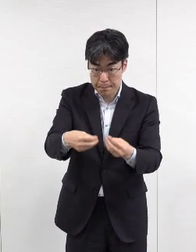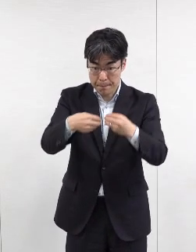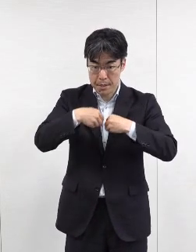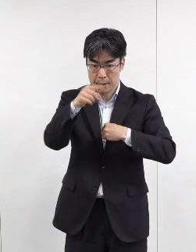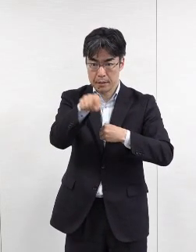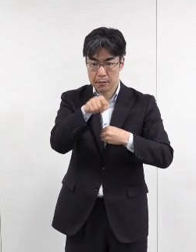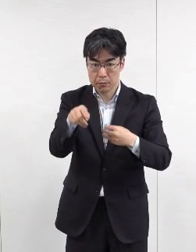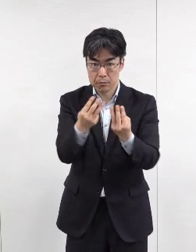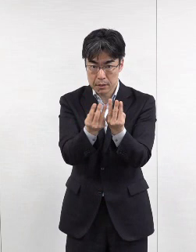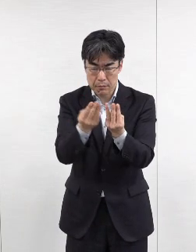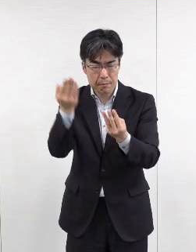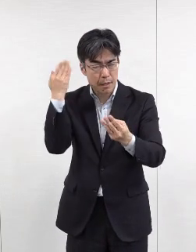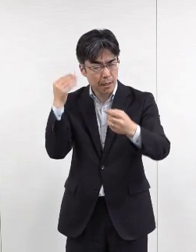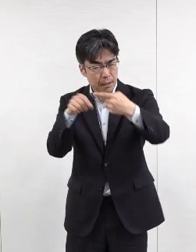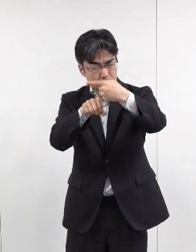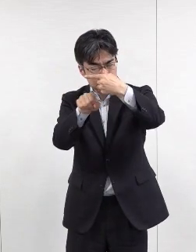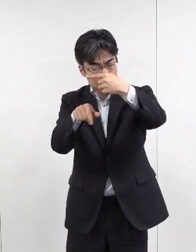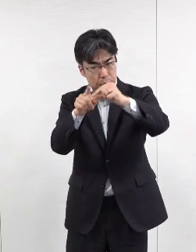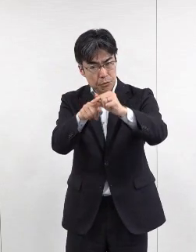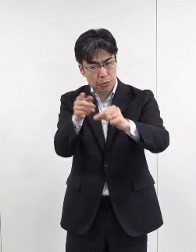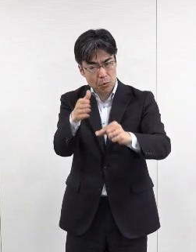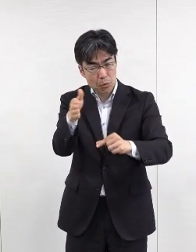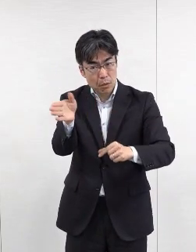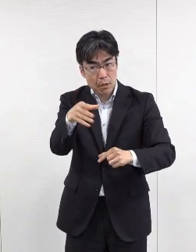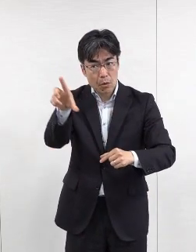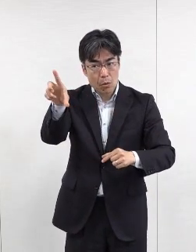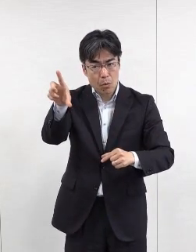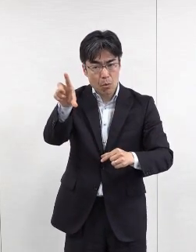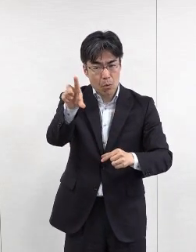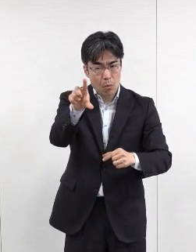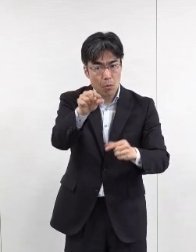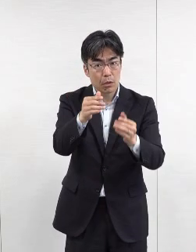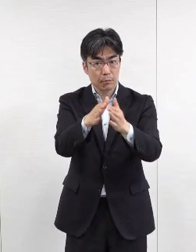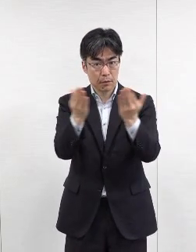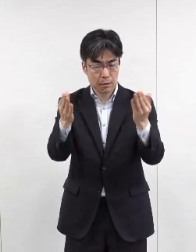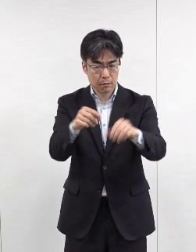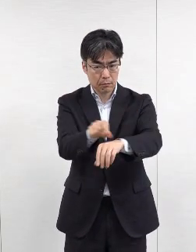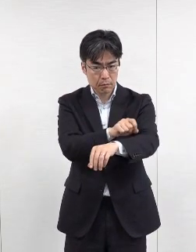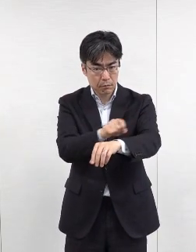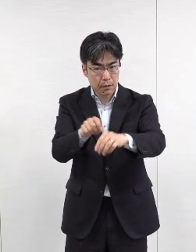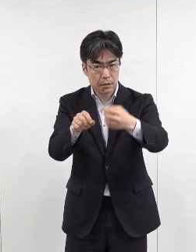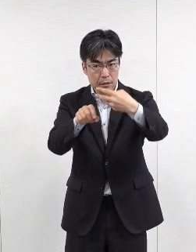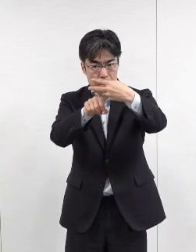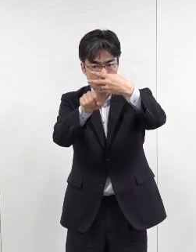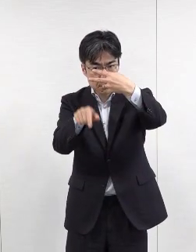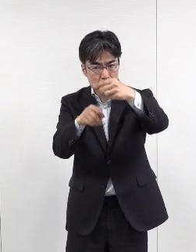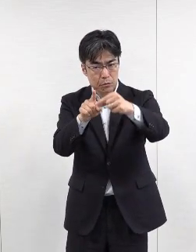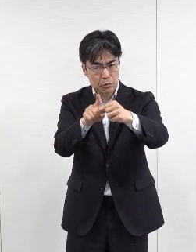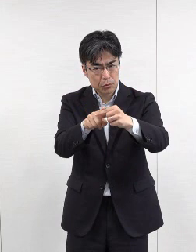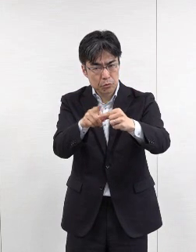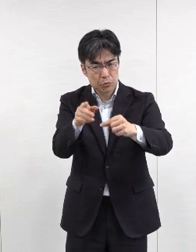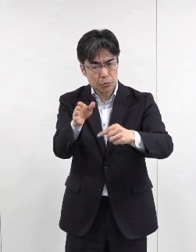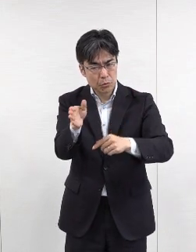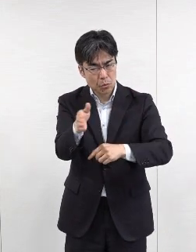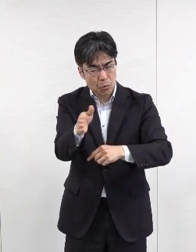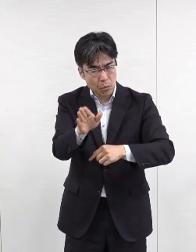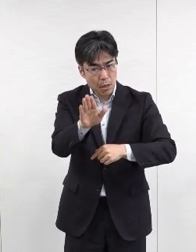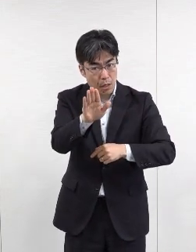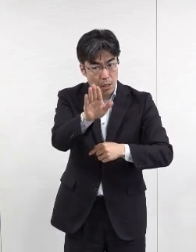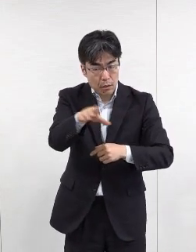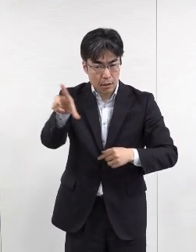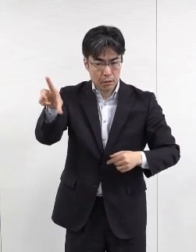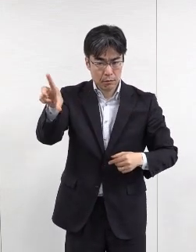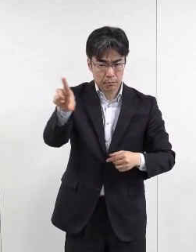者数は1月中旬から減少傾向となり特に2月中旬からは